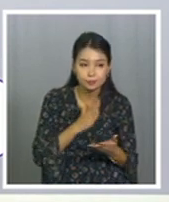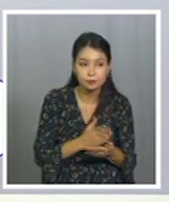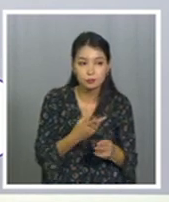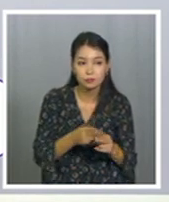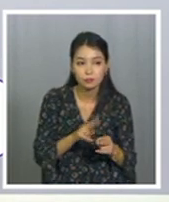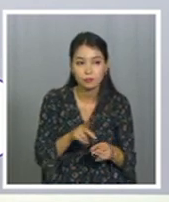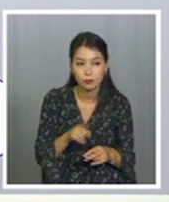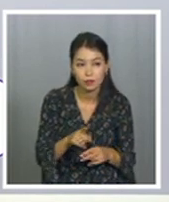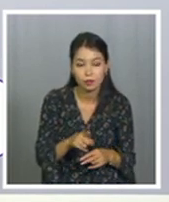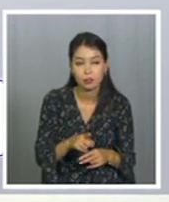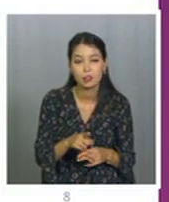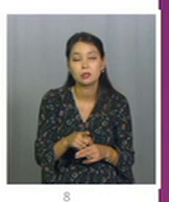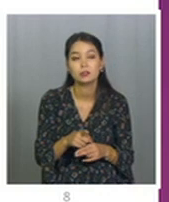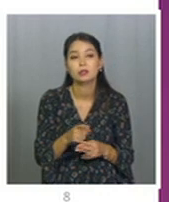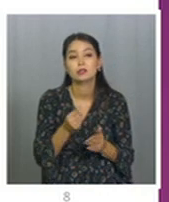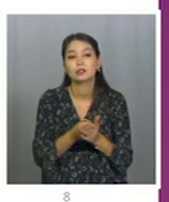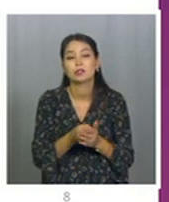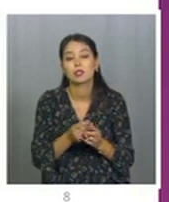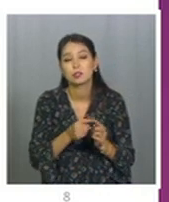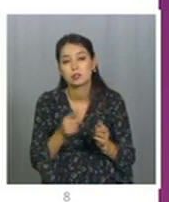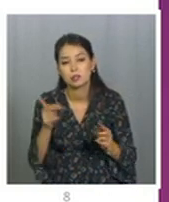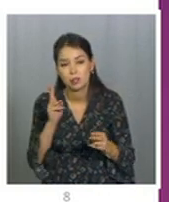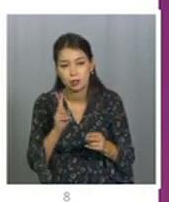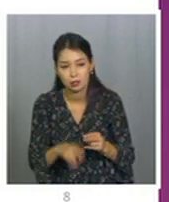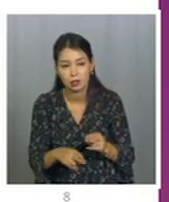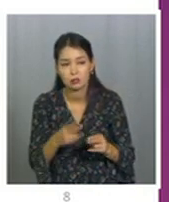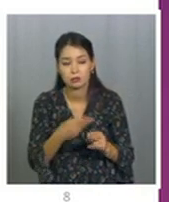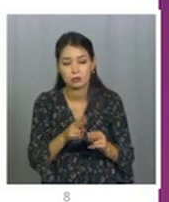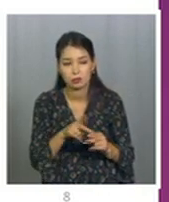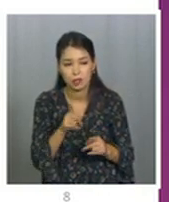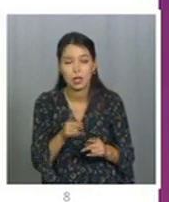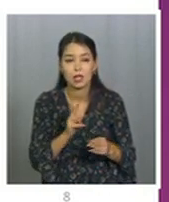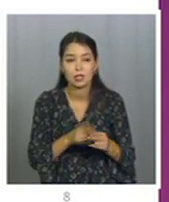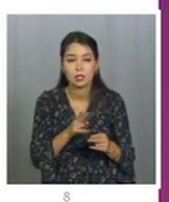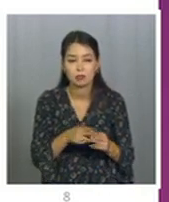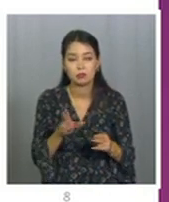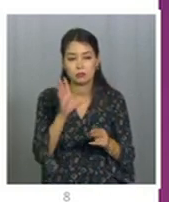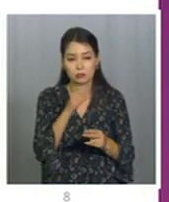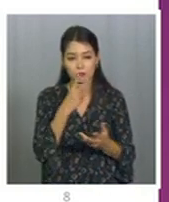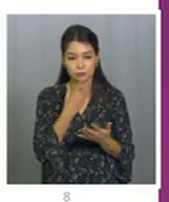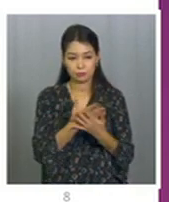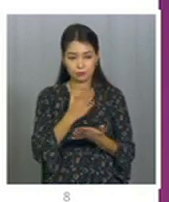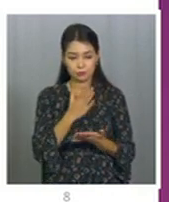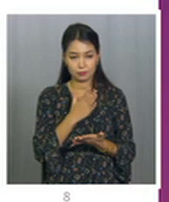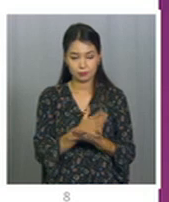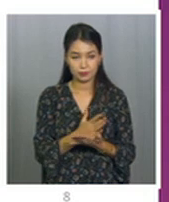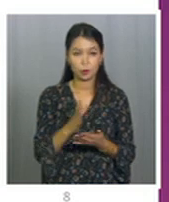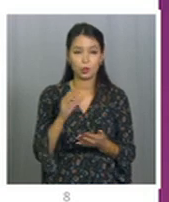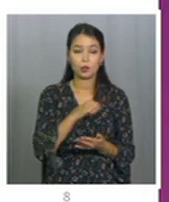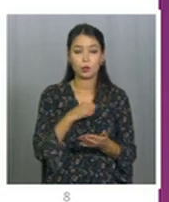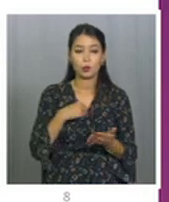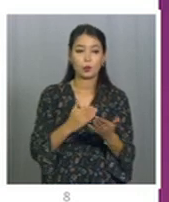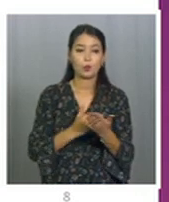жиіліктің шексіздікке тең мәнде, онда кедергіміз міне нөлге тең болып кетеді. Сонда өте жоғарғы